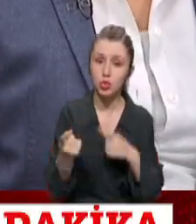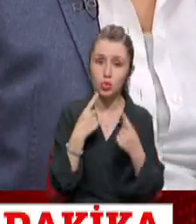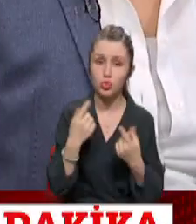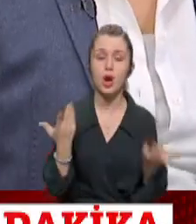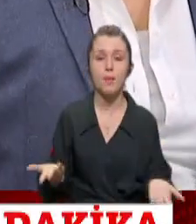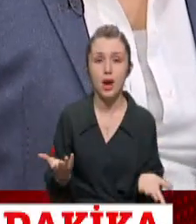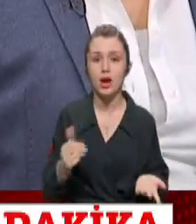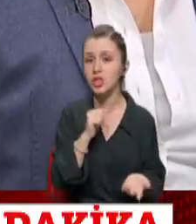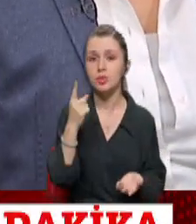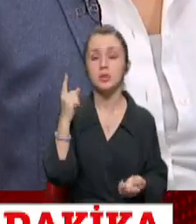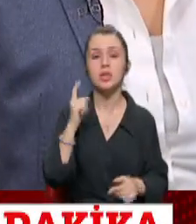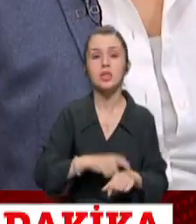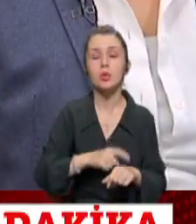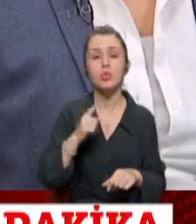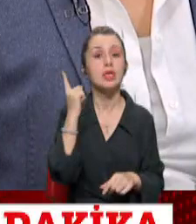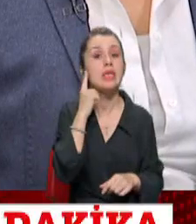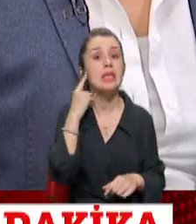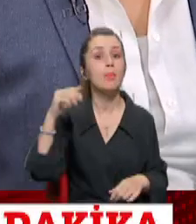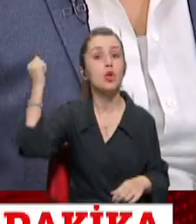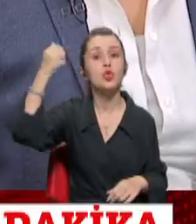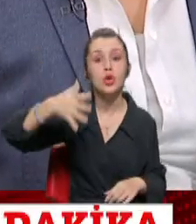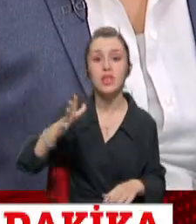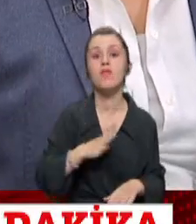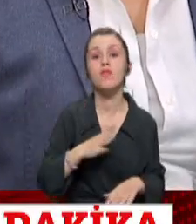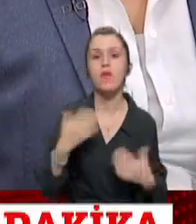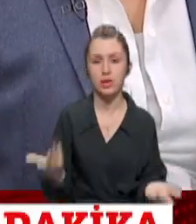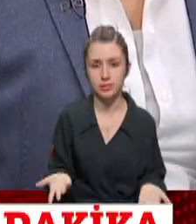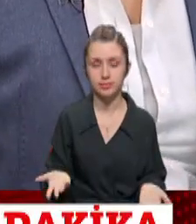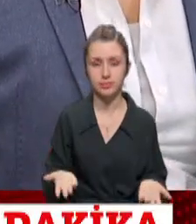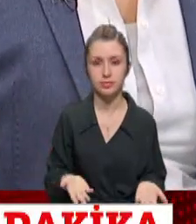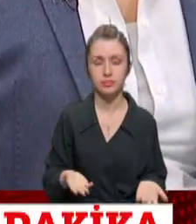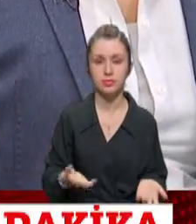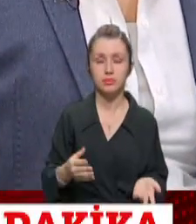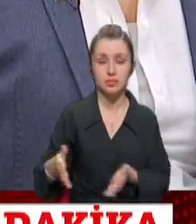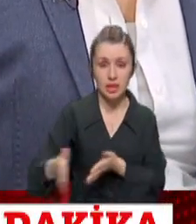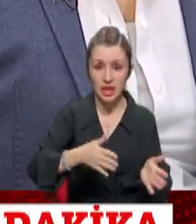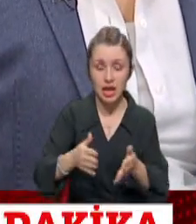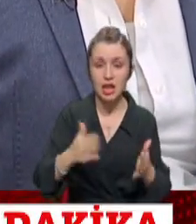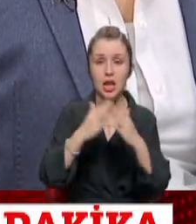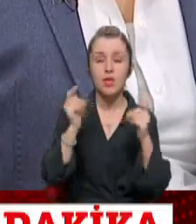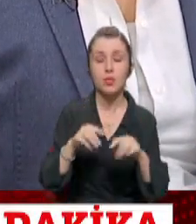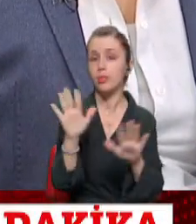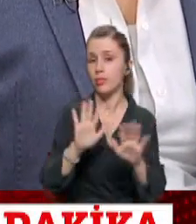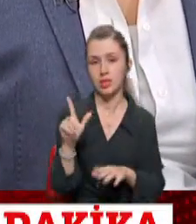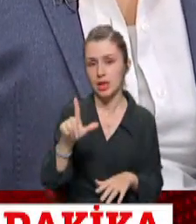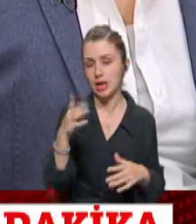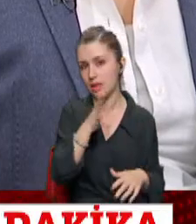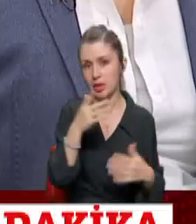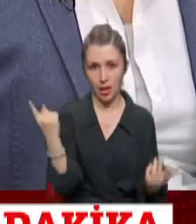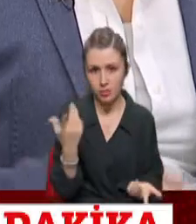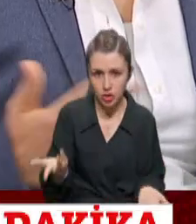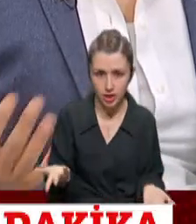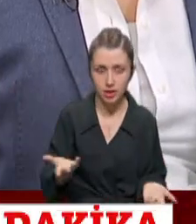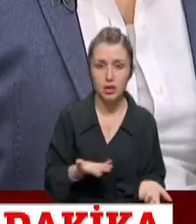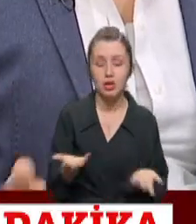ama hiçbir zaman bunu dinlemeyen bir yönetim anlayışıyla yönetiliyoruz biz. Dere yataklarına yapılmaması gerektiği zaten bilinen bir şey.